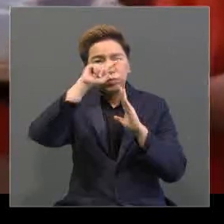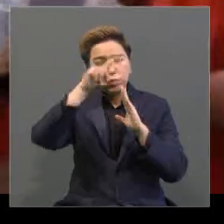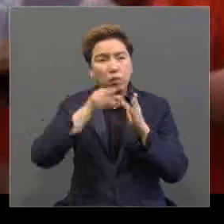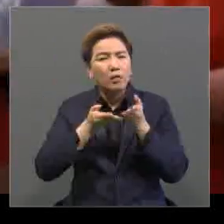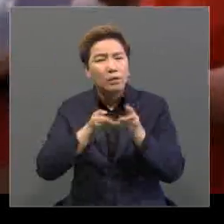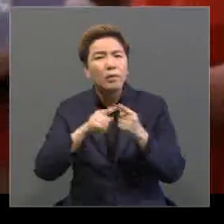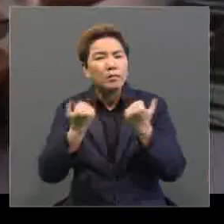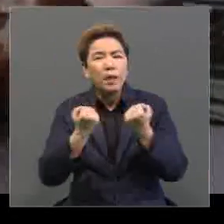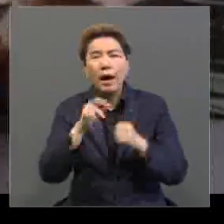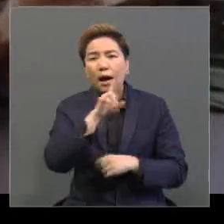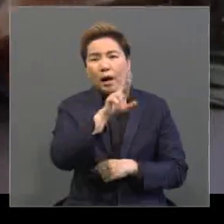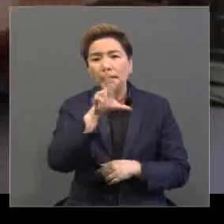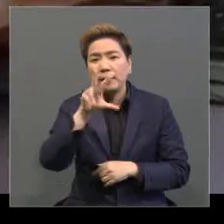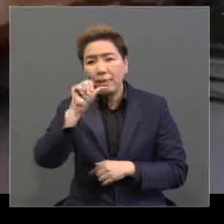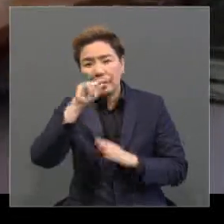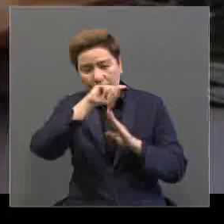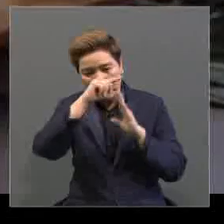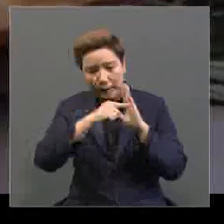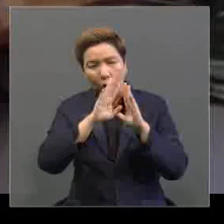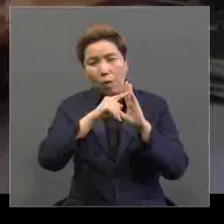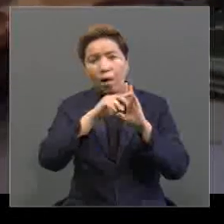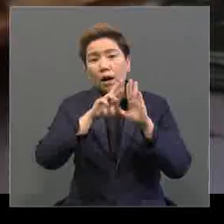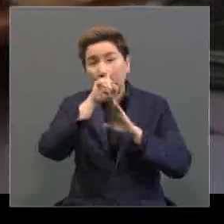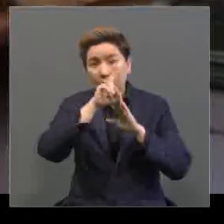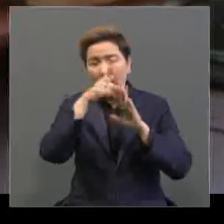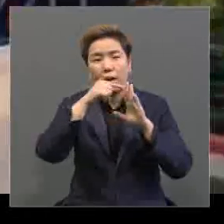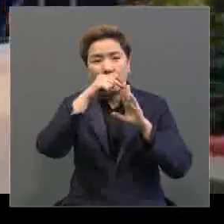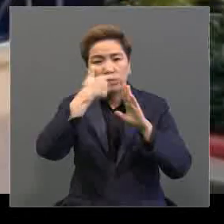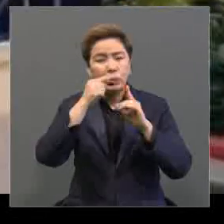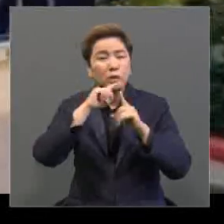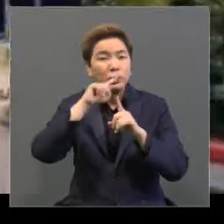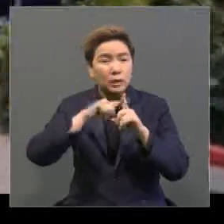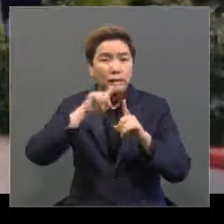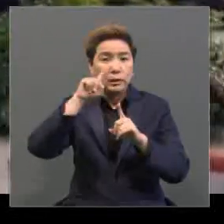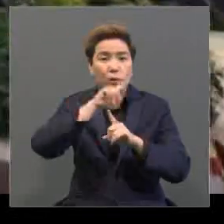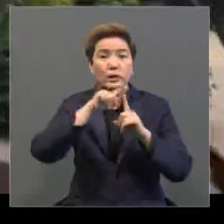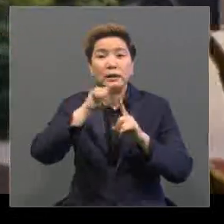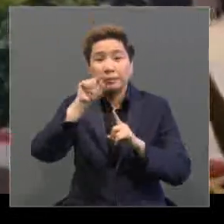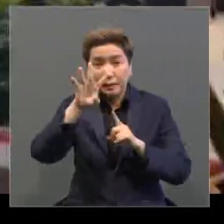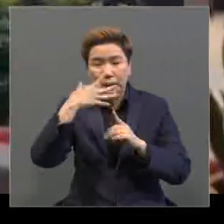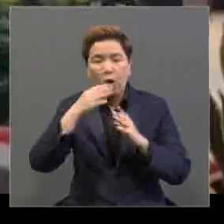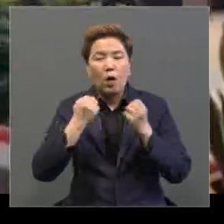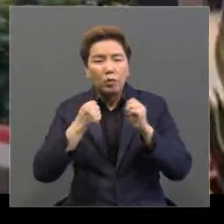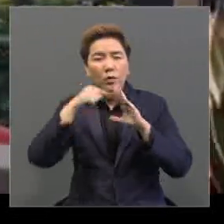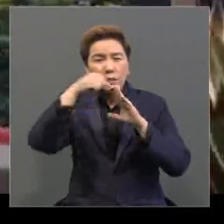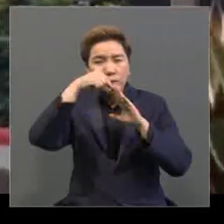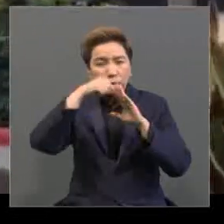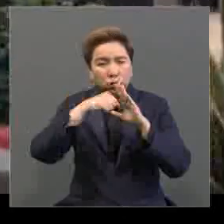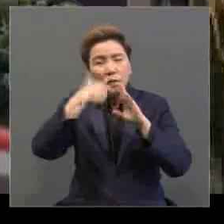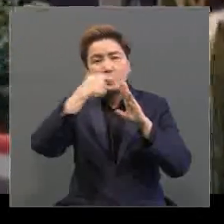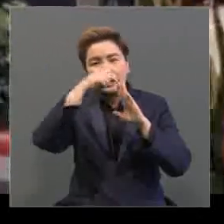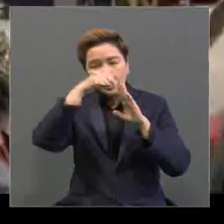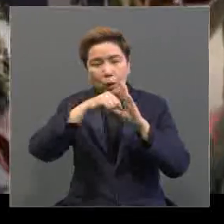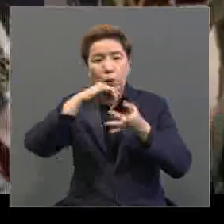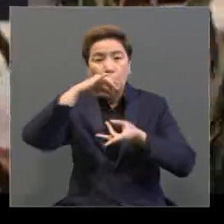ตามเส้นทาง r3aนะครับมาถึงที่อำเภอเชียงของของจังหวัดเชียงรายในวันที่ 24มกราคมก่อนที่จะเดินทางท่องเที่ยว